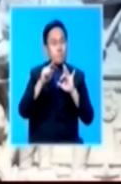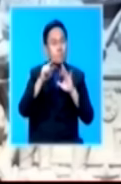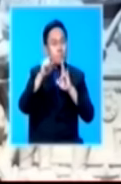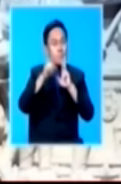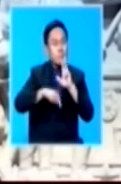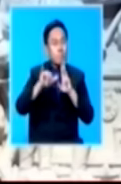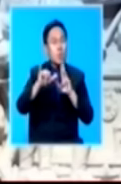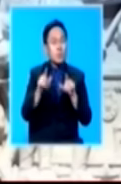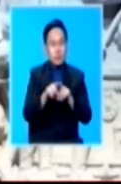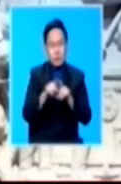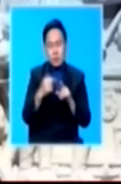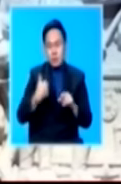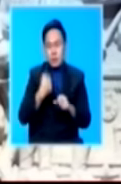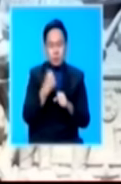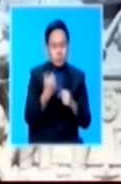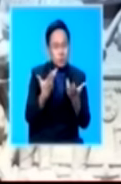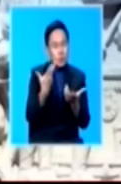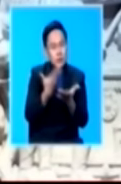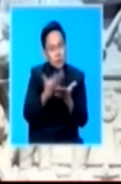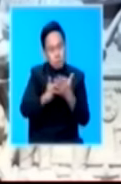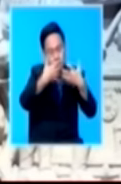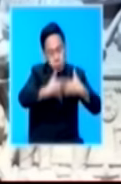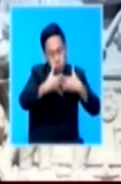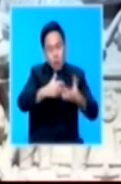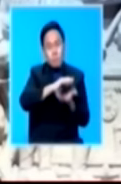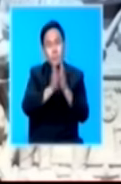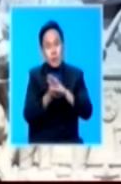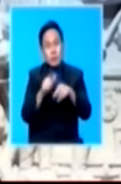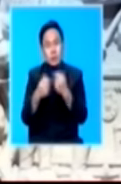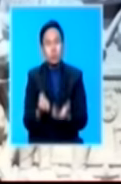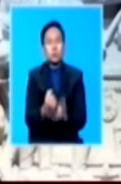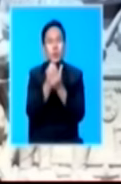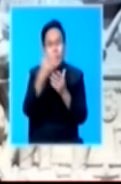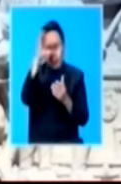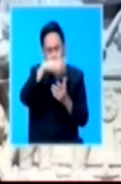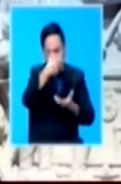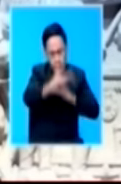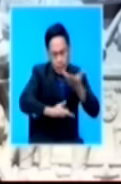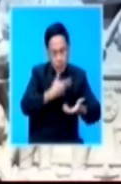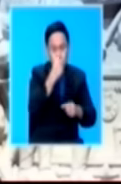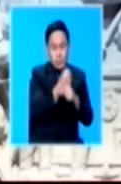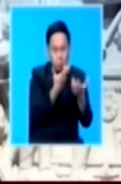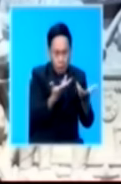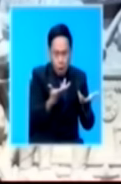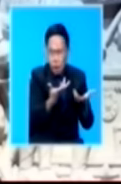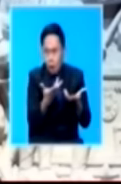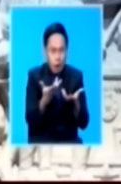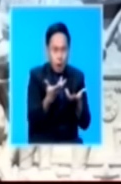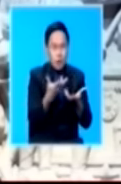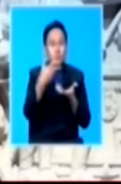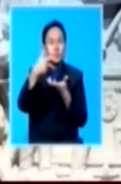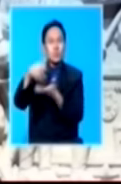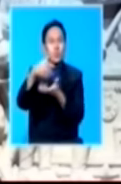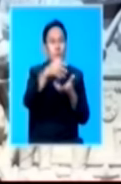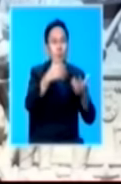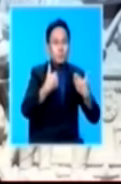นมาร่วมทำด้วยนะครับหลายบริษัทด้วยกันในการที่ช่วยหาตลาดสร้างความเชื่อมโยงเพื่อรองรับสินค้าการเกษตรแล้วก็ไปแปรรู